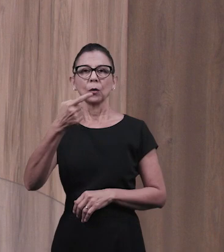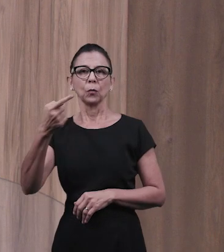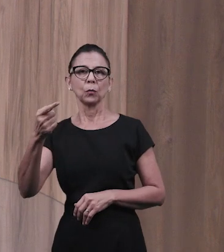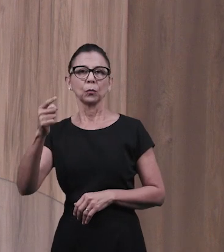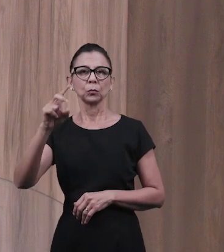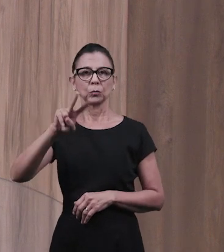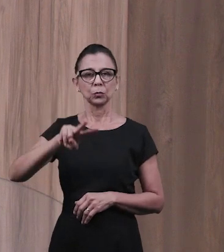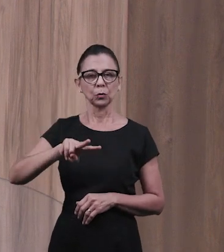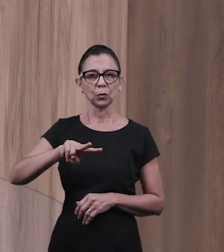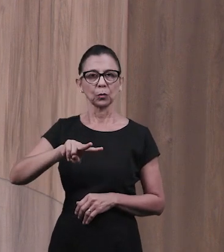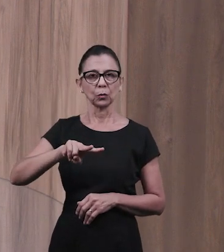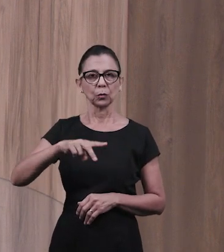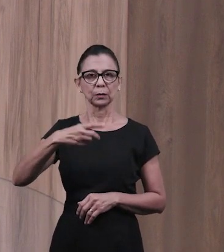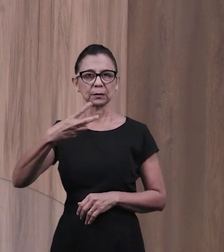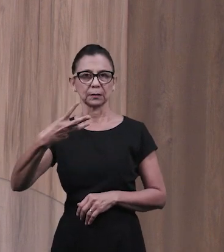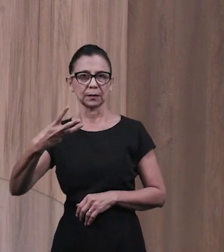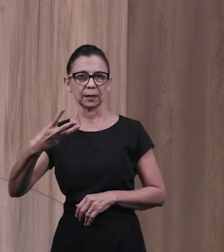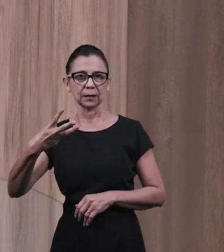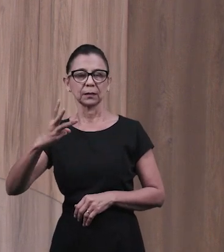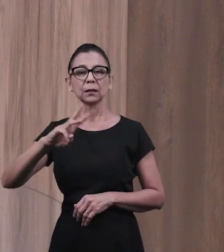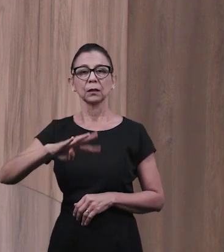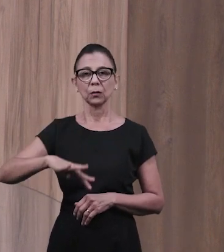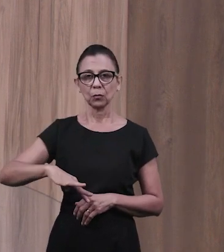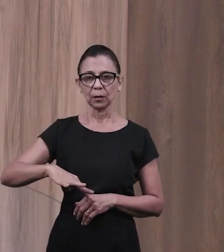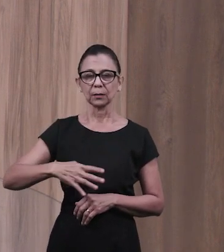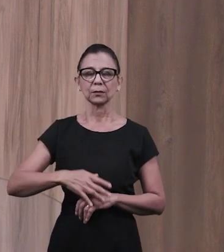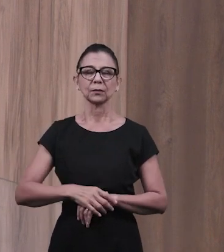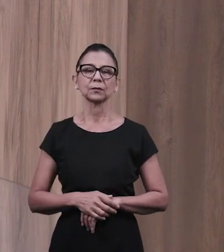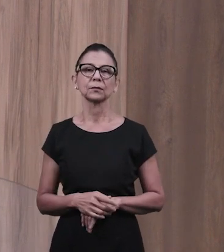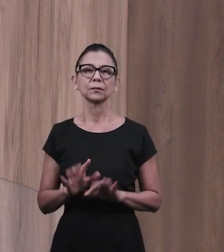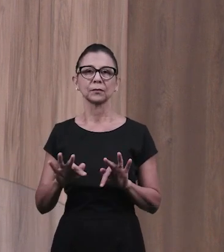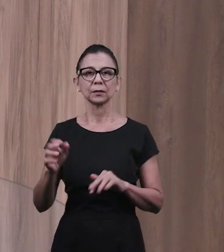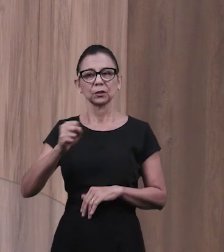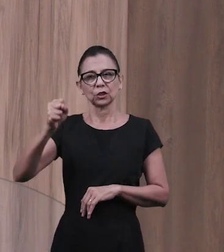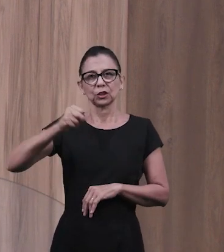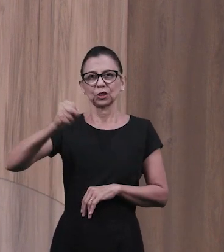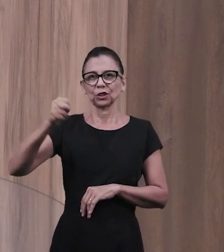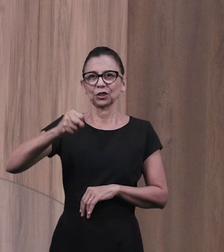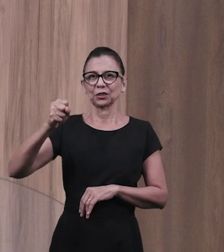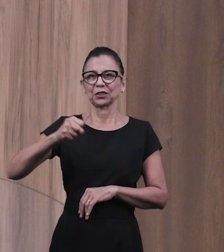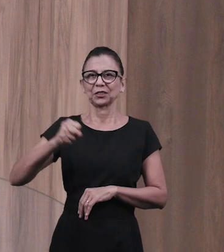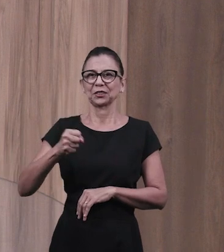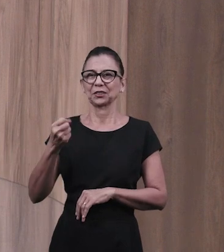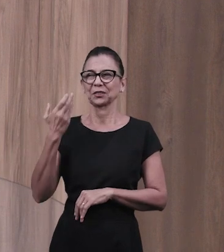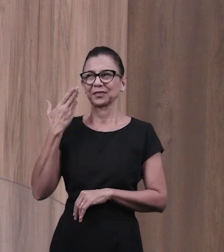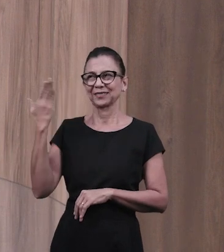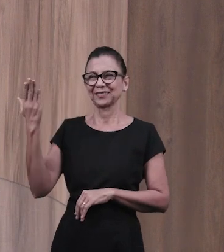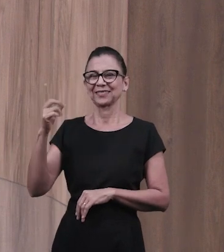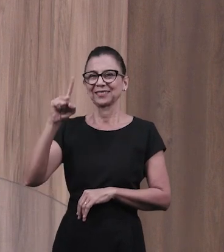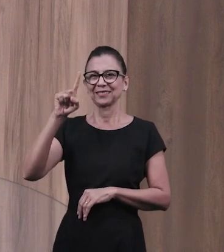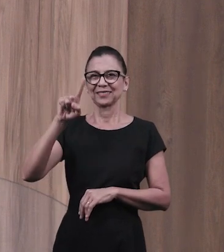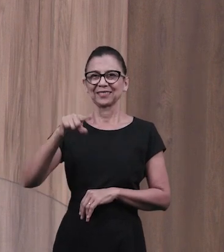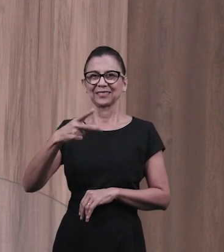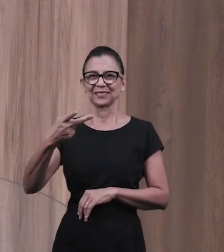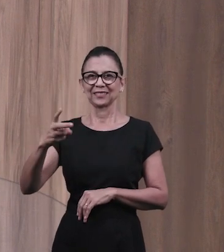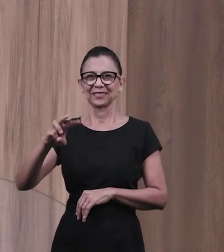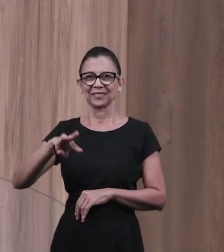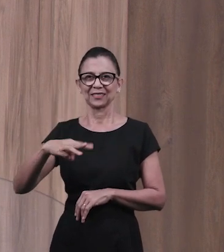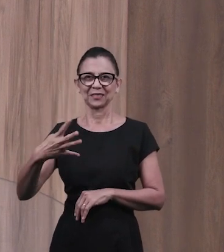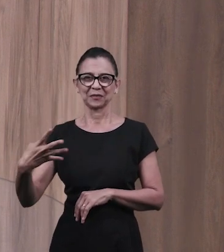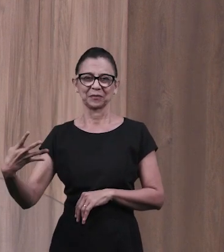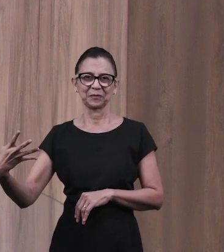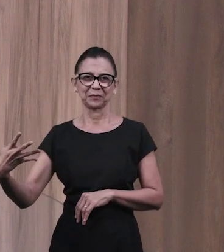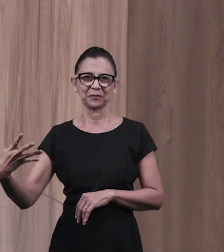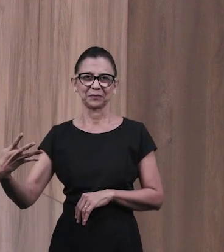1, 2, 3, 4. Et à la fin, Vai, Ruth. on fait comme ça. 1,